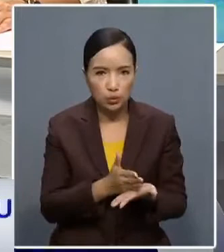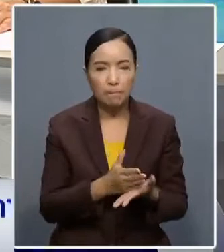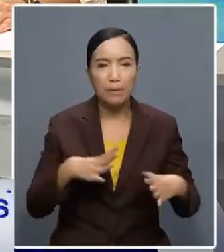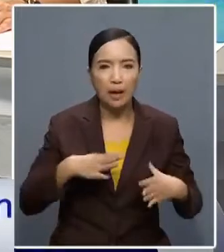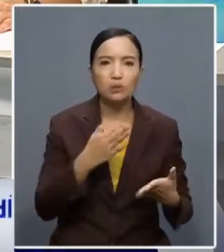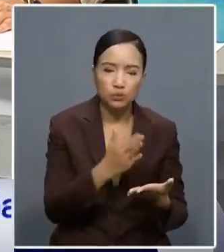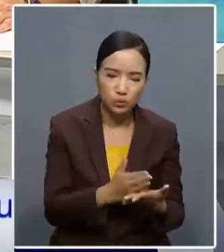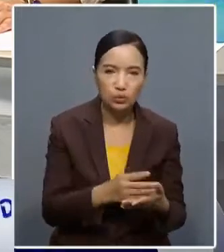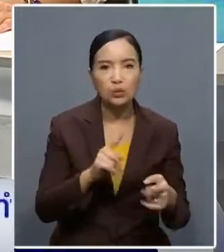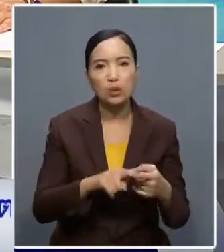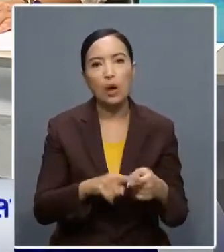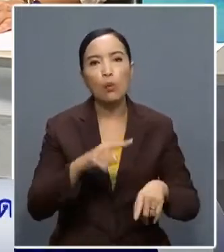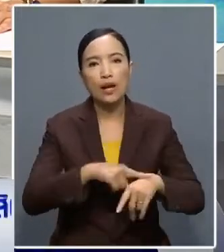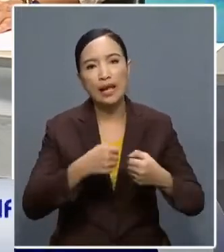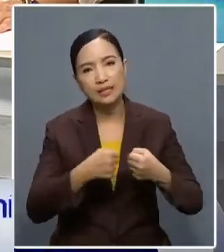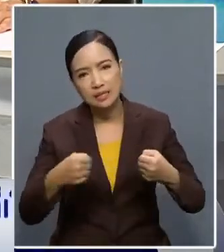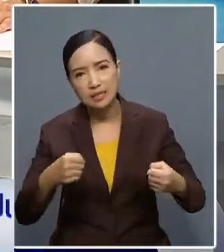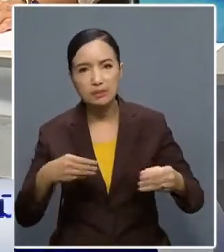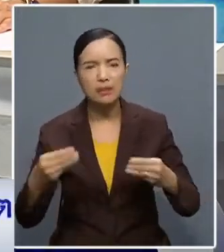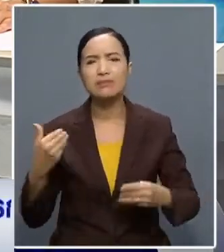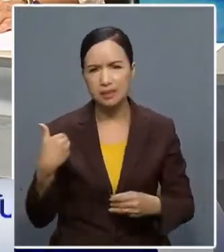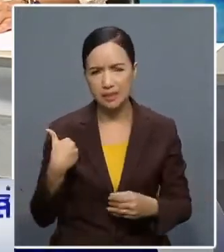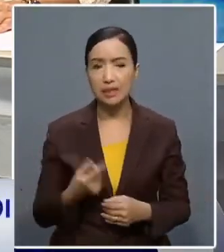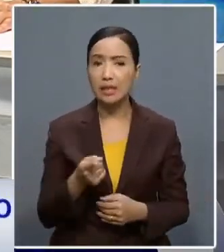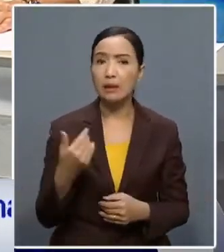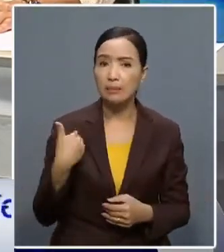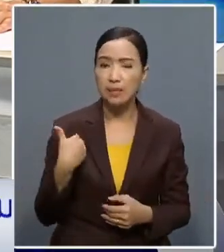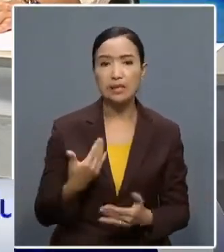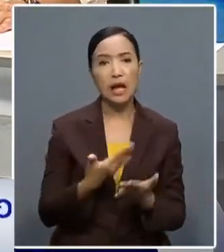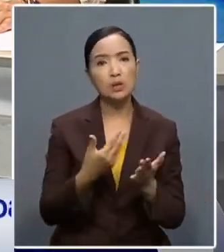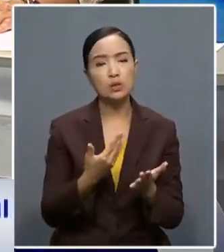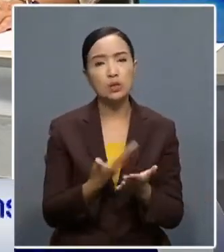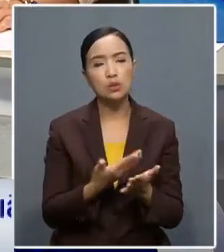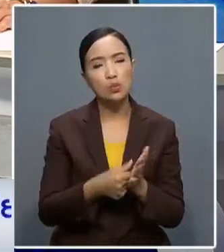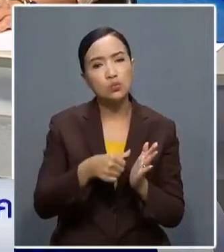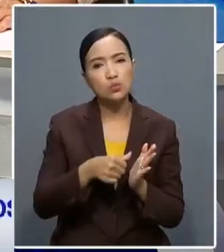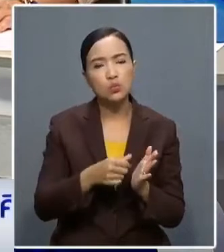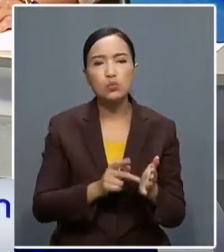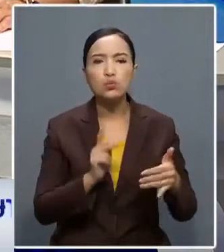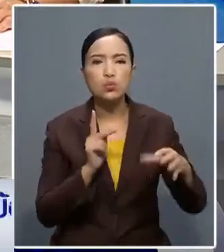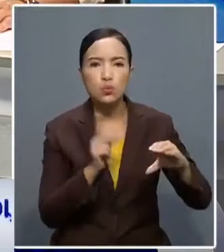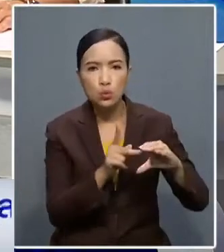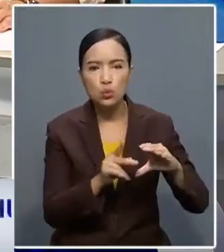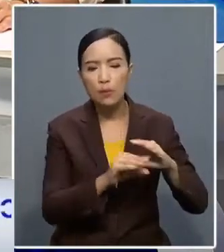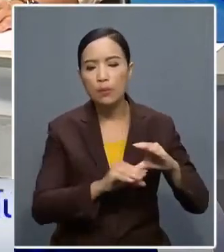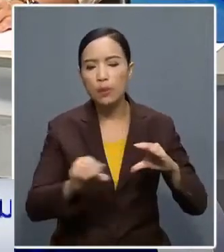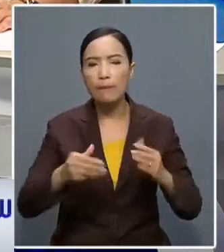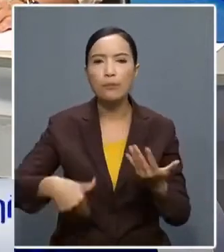ก็มีพวกอย่างที่ท่านผู้ชมเห็นไปครับบางอันก็มีสินเชื่อผ่อนปลนให้นะครับเพื่อไปเสริมสภา